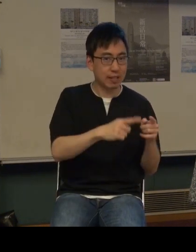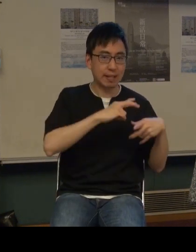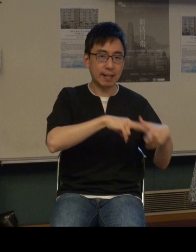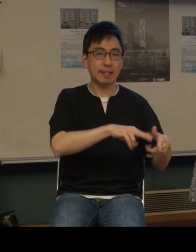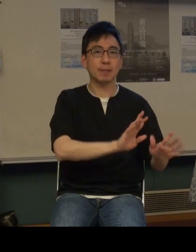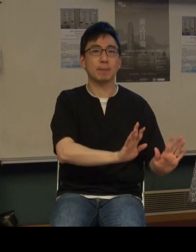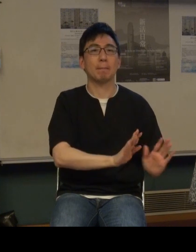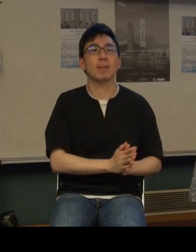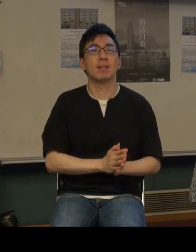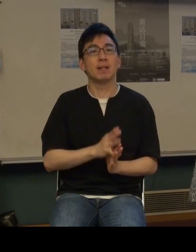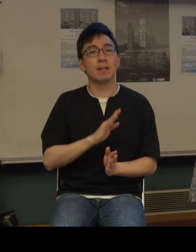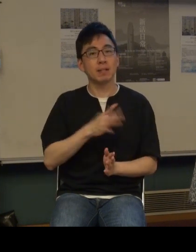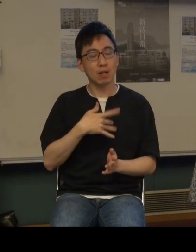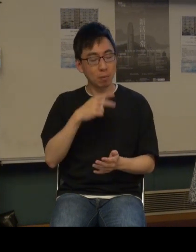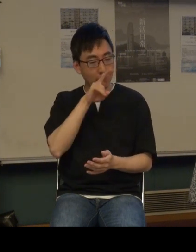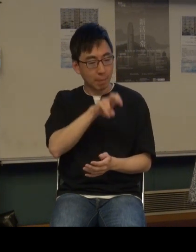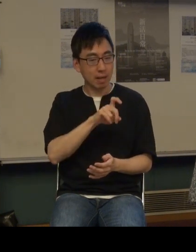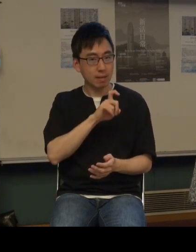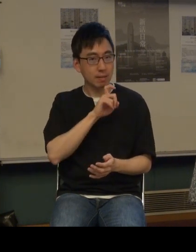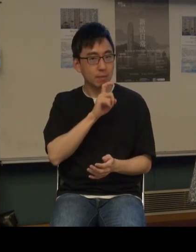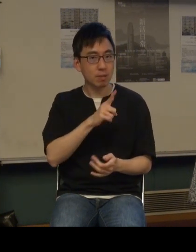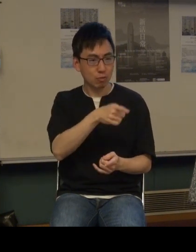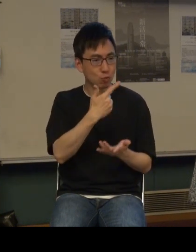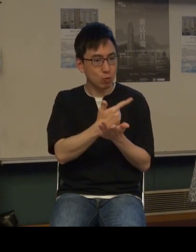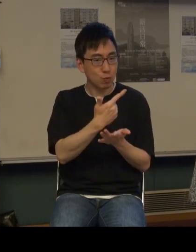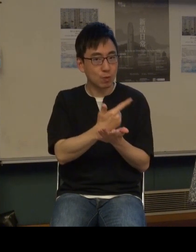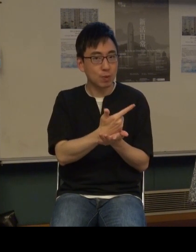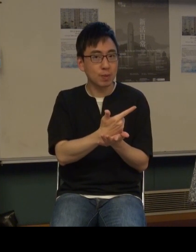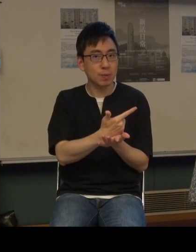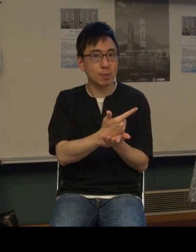啦。但係咧，我發現咧有一樣佢好重要嘅咧，就係佢